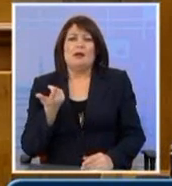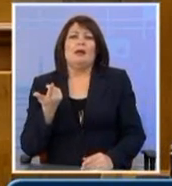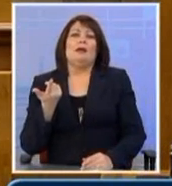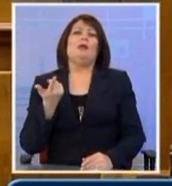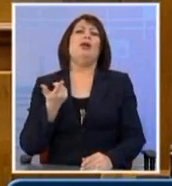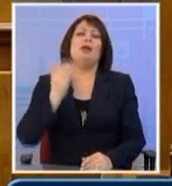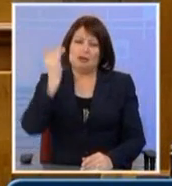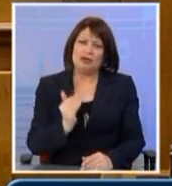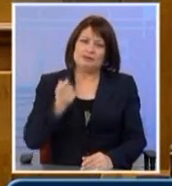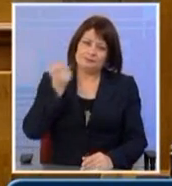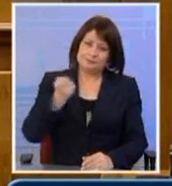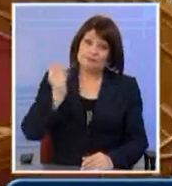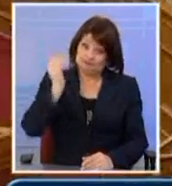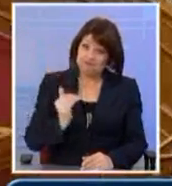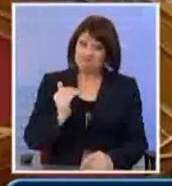μείωση του χρέους,